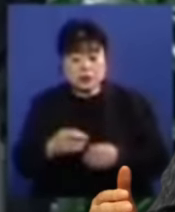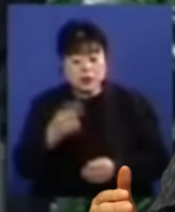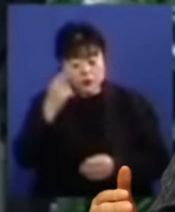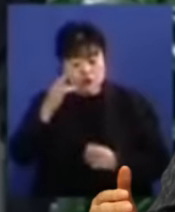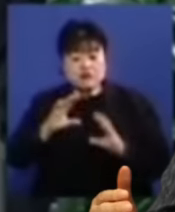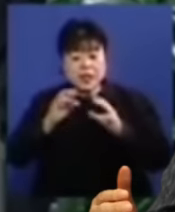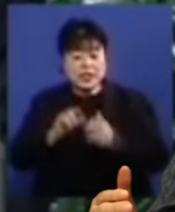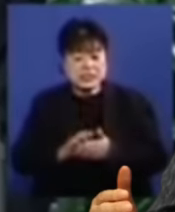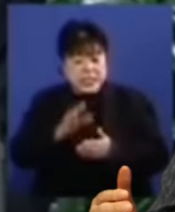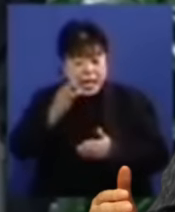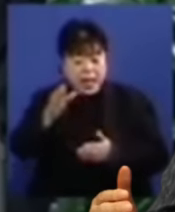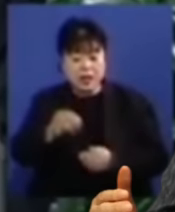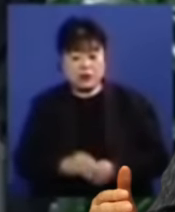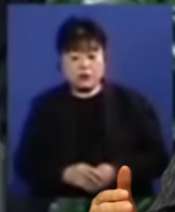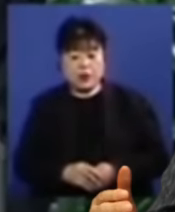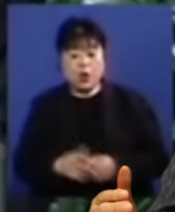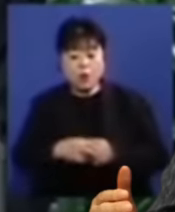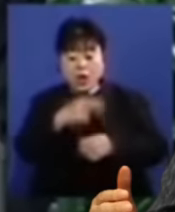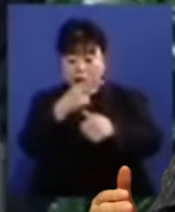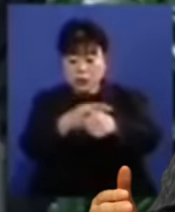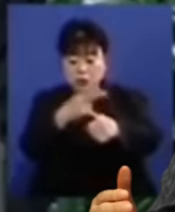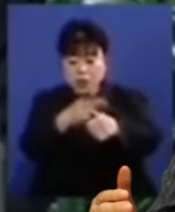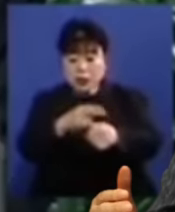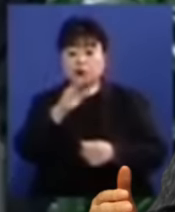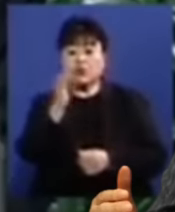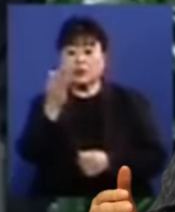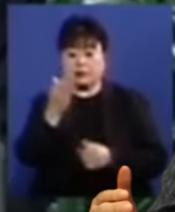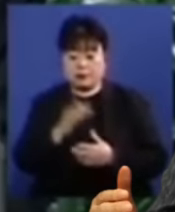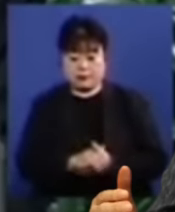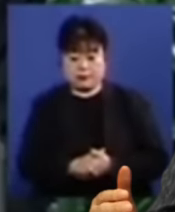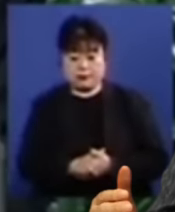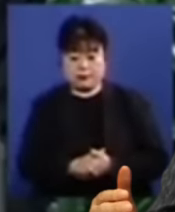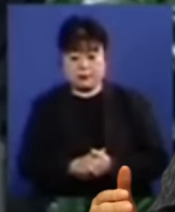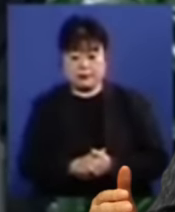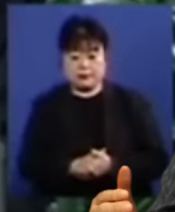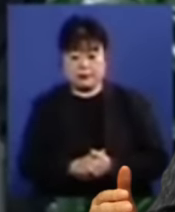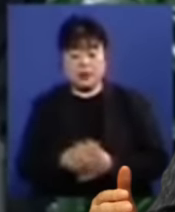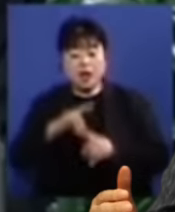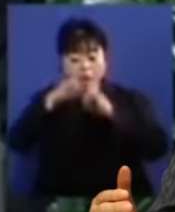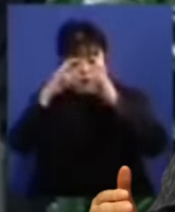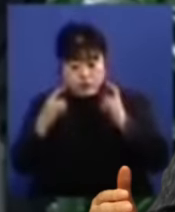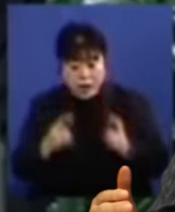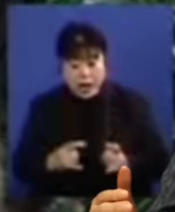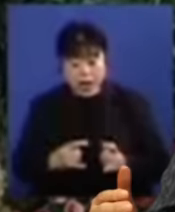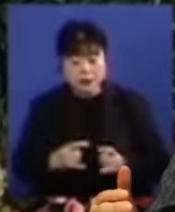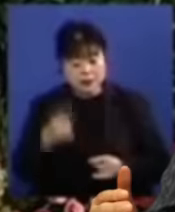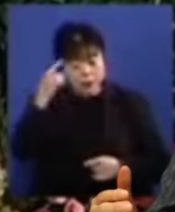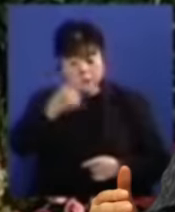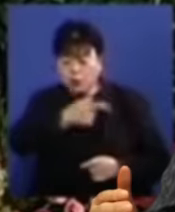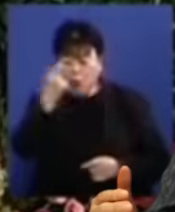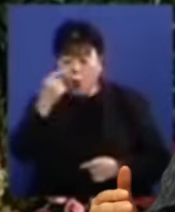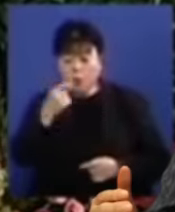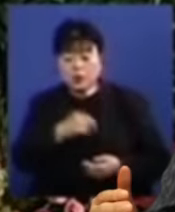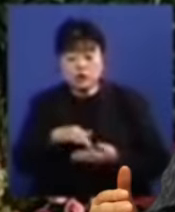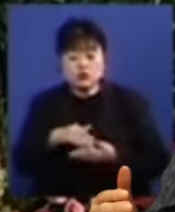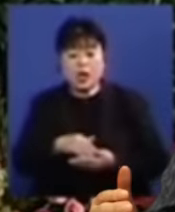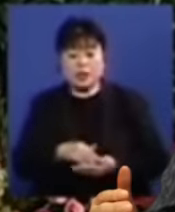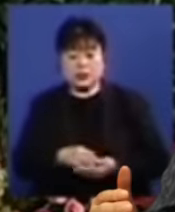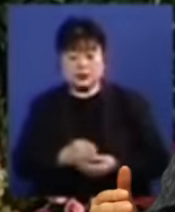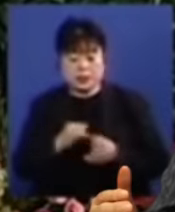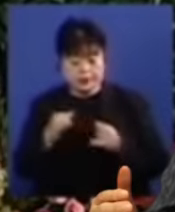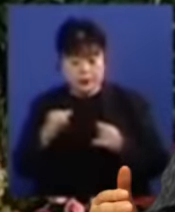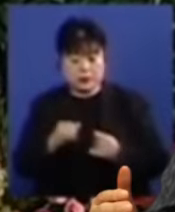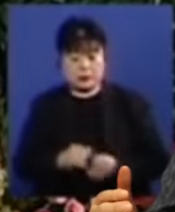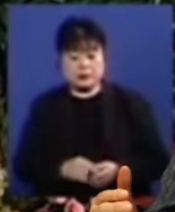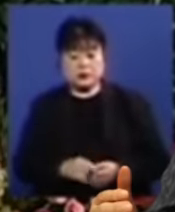최고의 외과 의사가 된 것입니다. 프랑스의 천재적인 수학자, 물리학자인